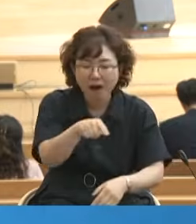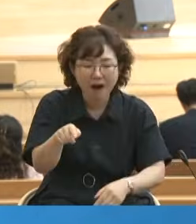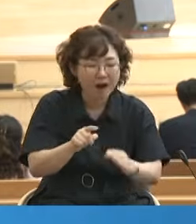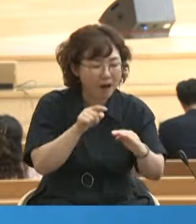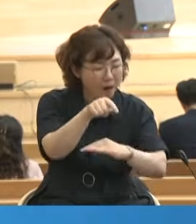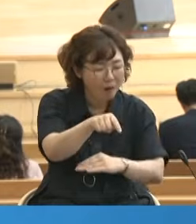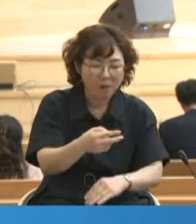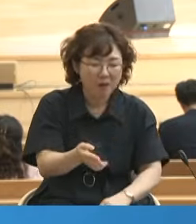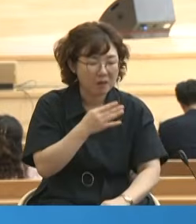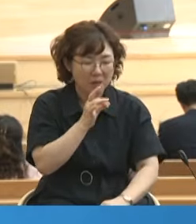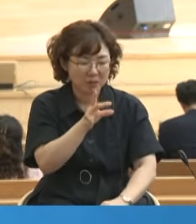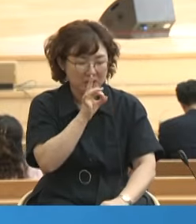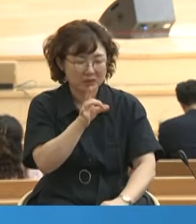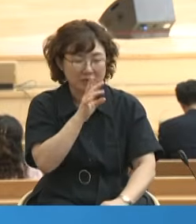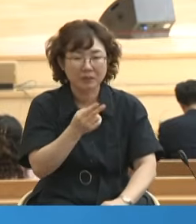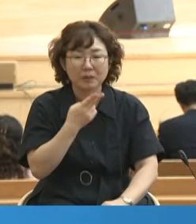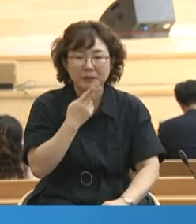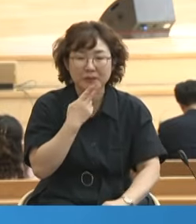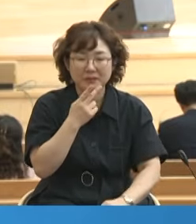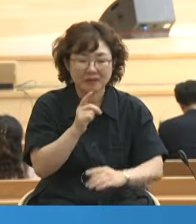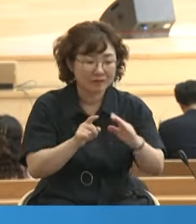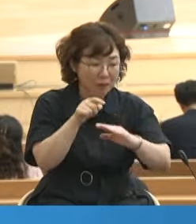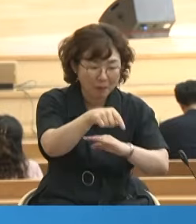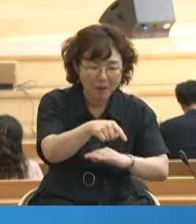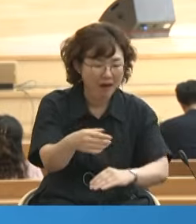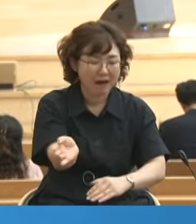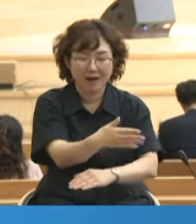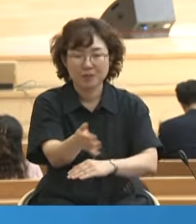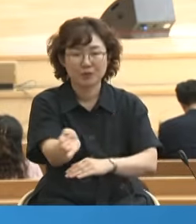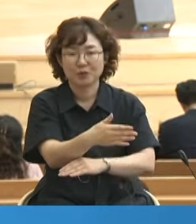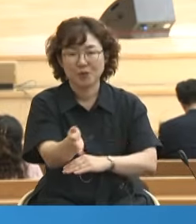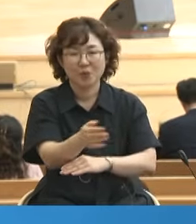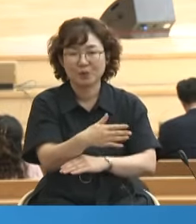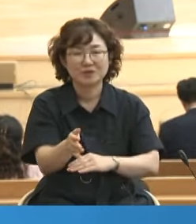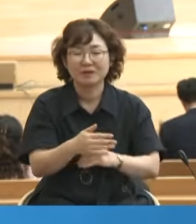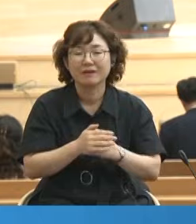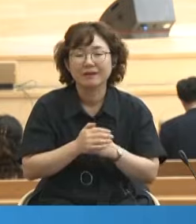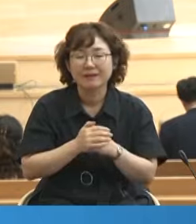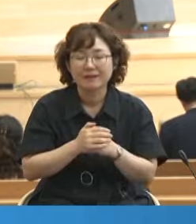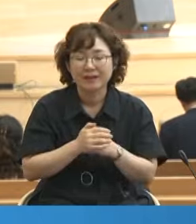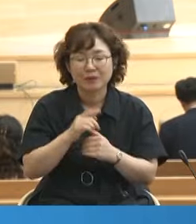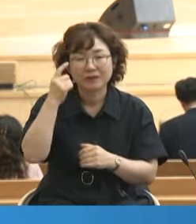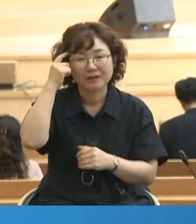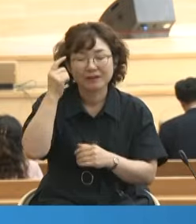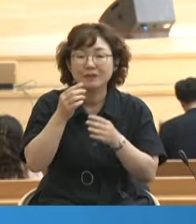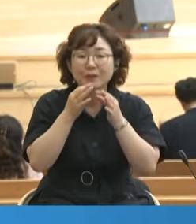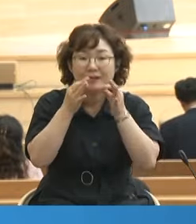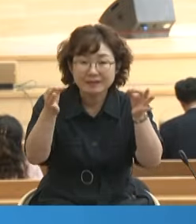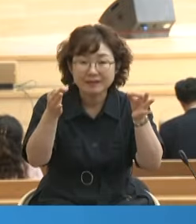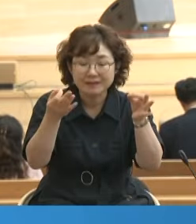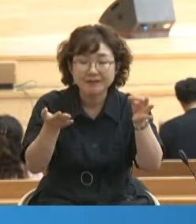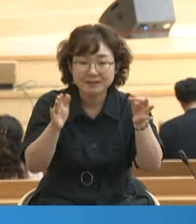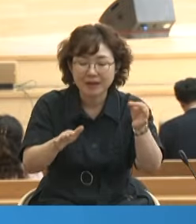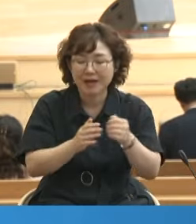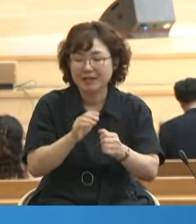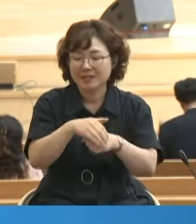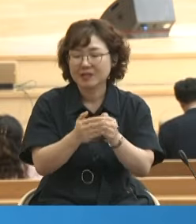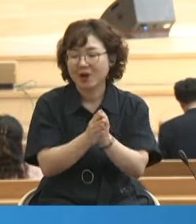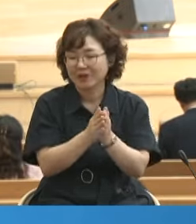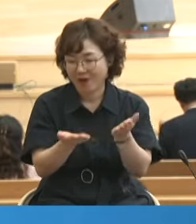more beyond라고, 이 너에는 아무것도 없다 그렇게 외쳐요. 그러나